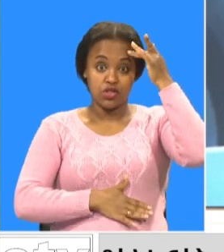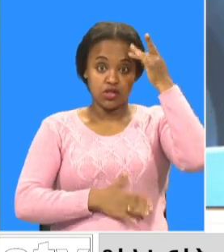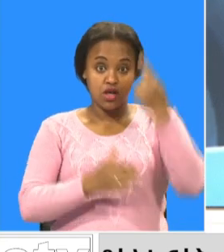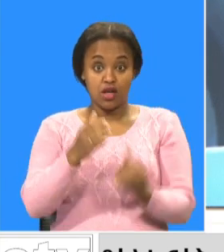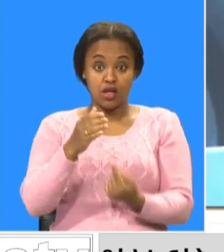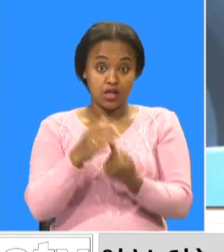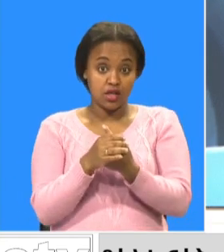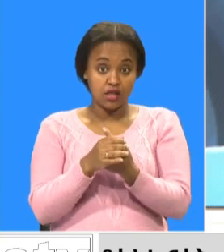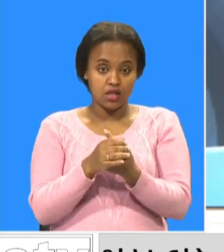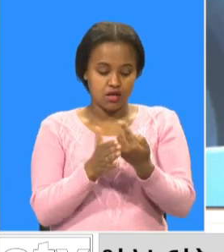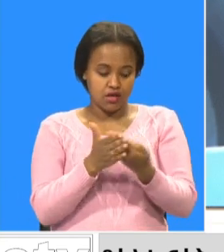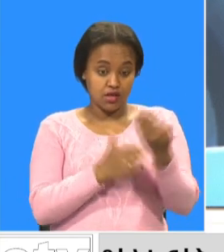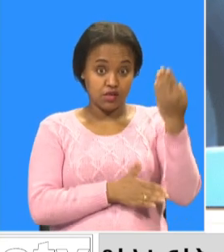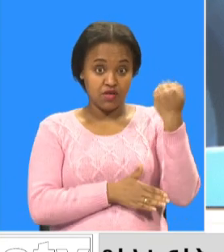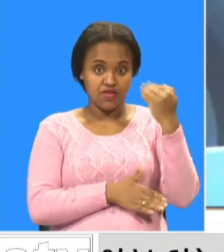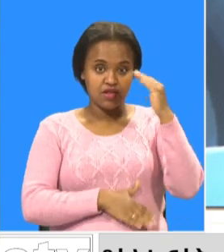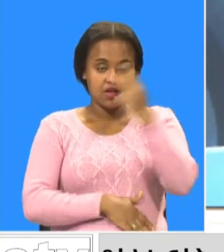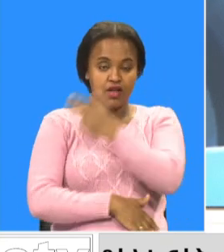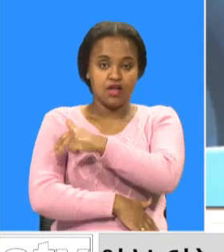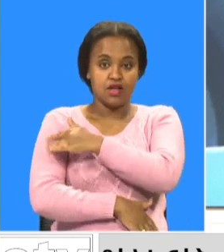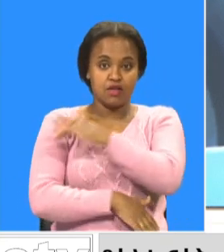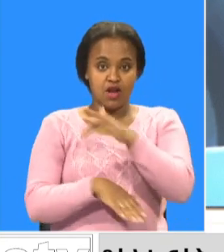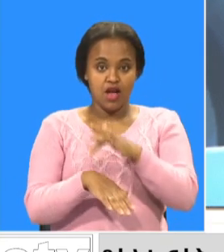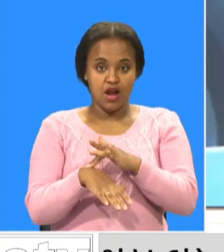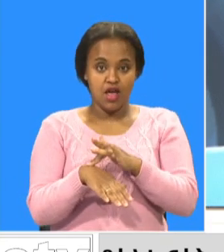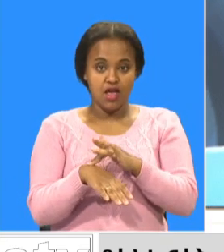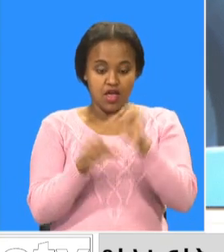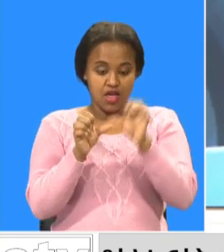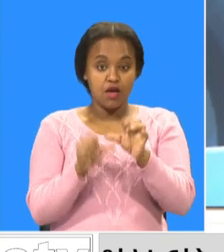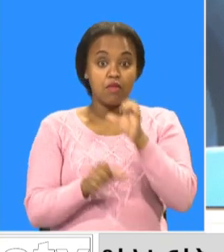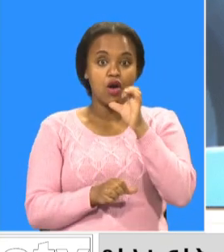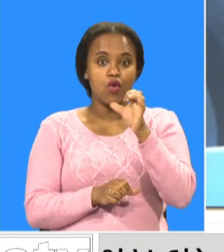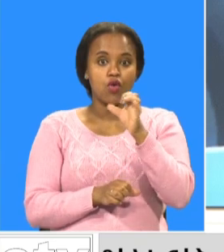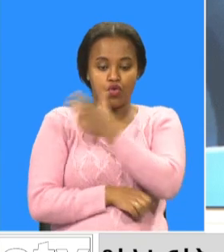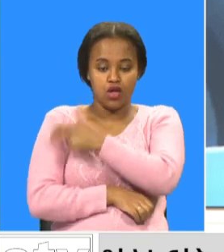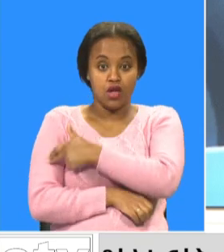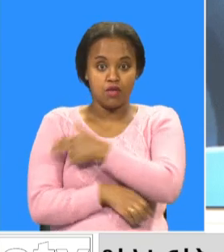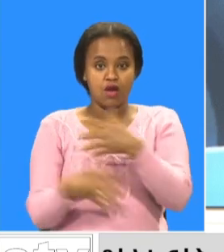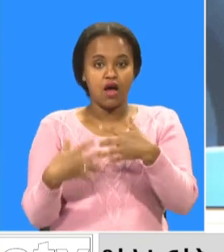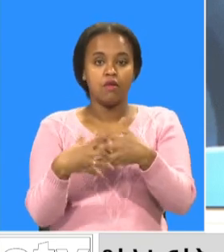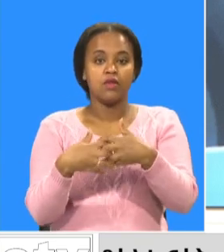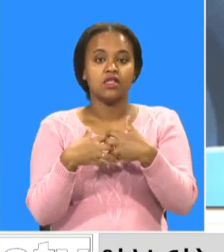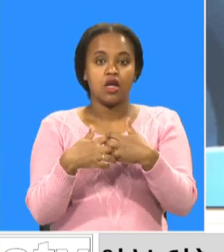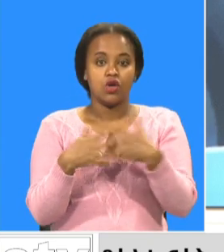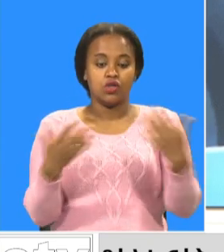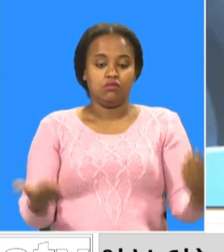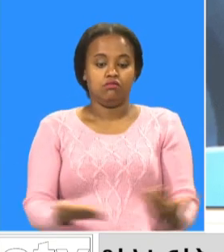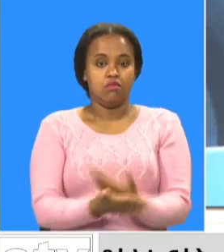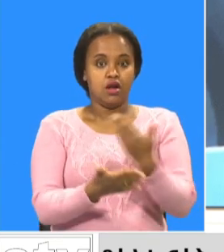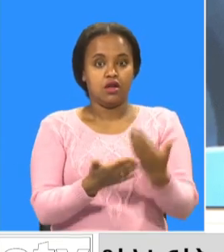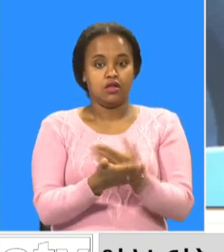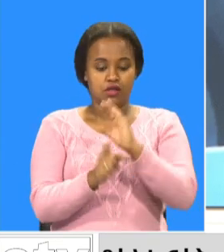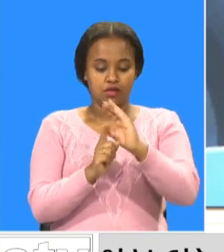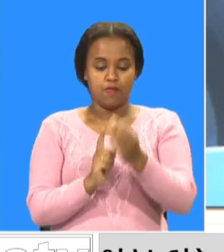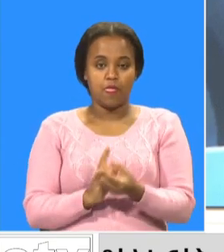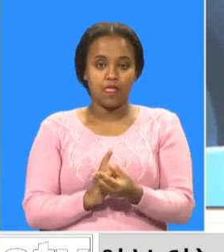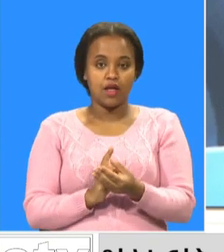እንደተከሰተ ከዚህ በፊት ጥቅም ላይ የማይውሉ የህክምና መሳሪያዎች በአዳዲስ መልክ